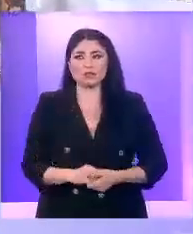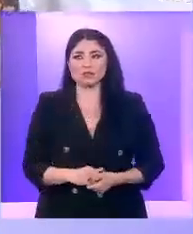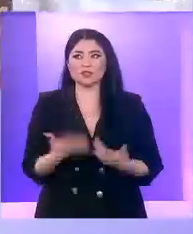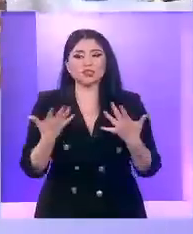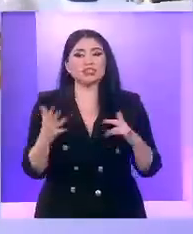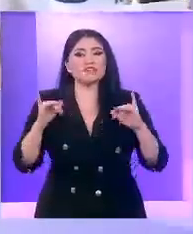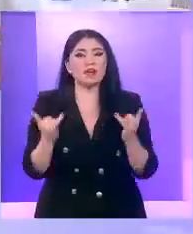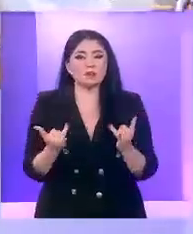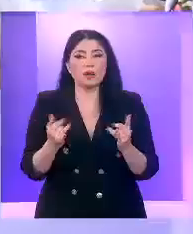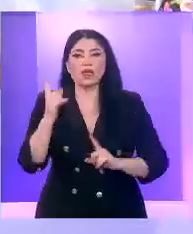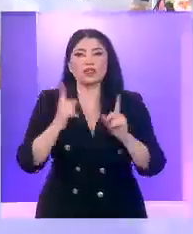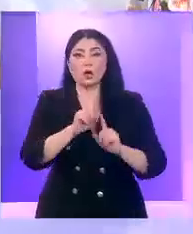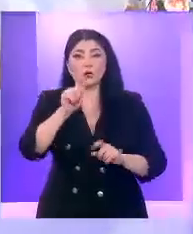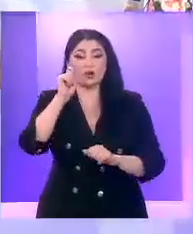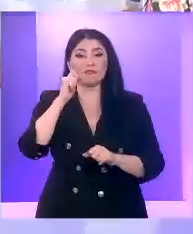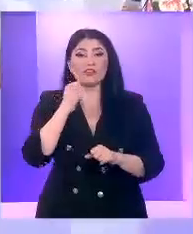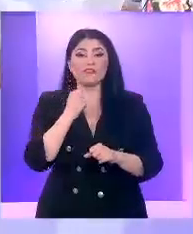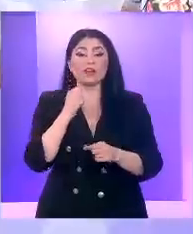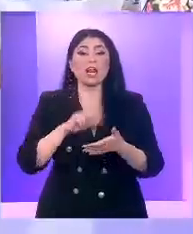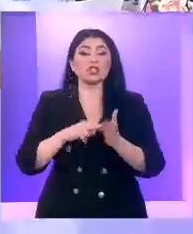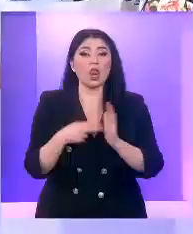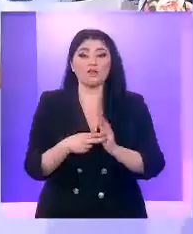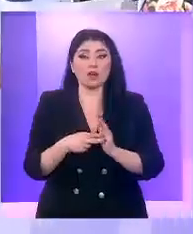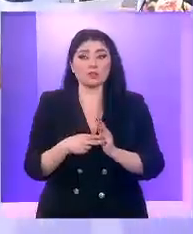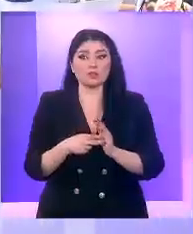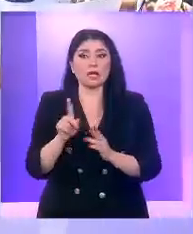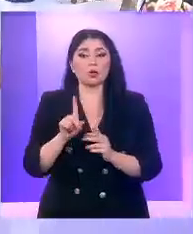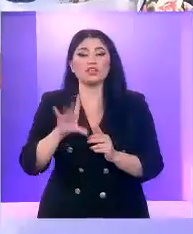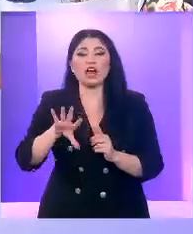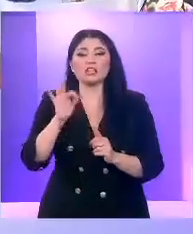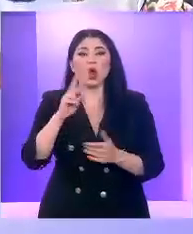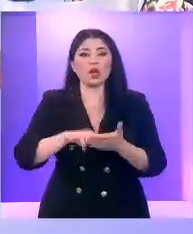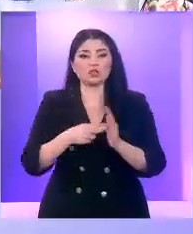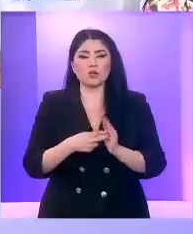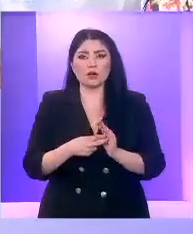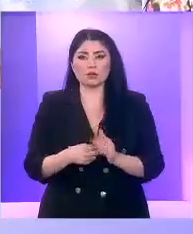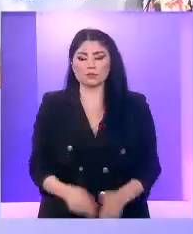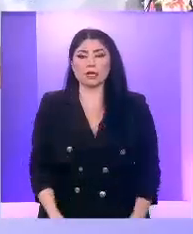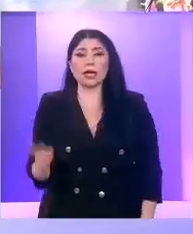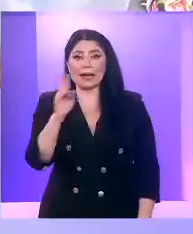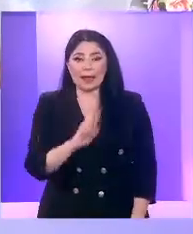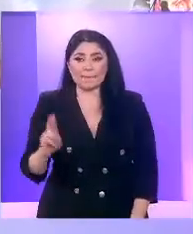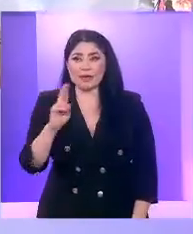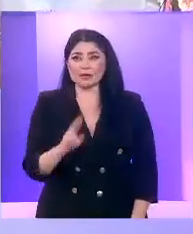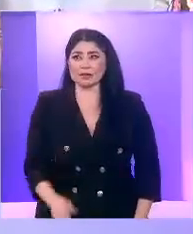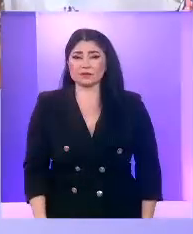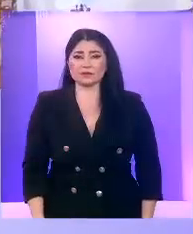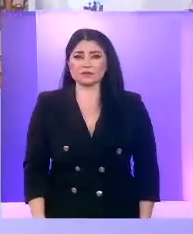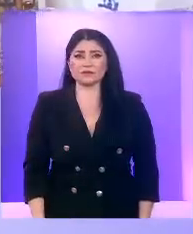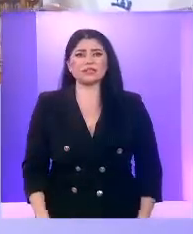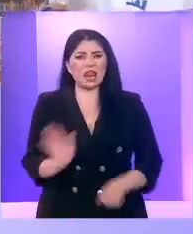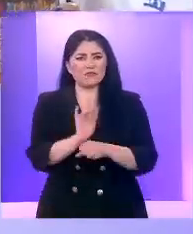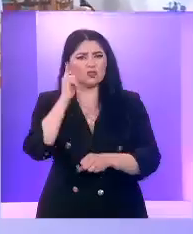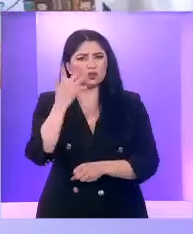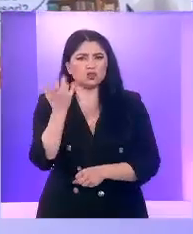va întâmpla dacă acestea nu vor fi soluționate, nu se va găsi o soluție pentru ele? Nu-mi place să mă repet, media știe doleanțele noastre,